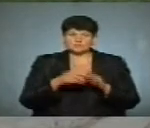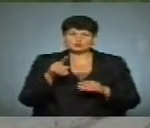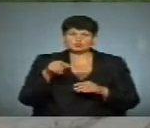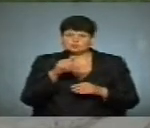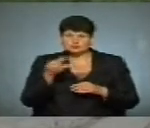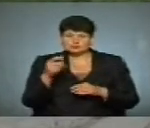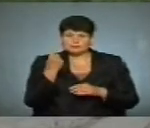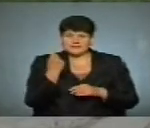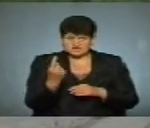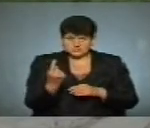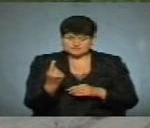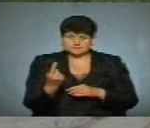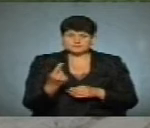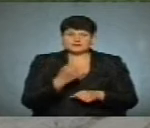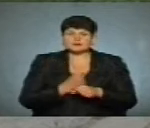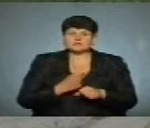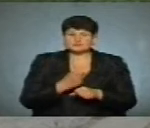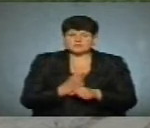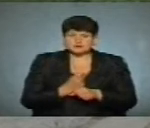1, функціонування